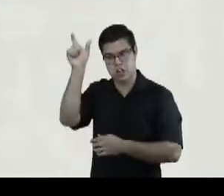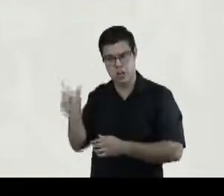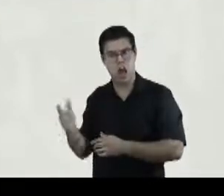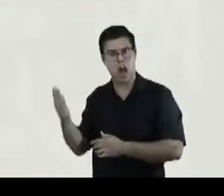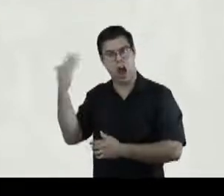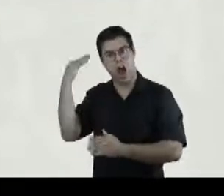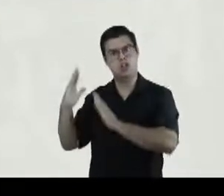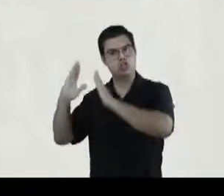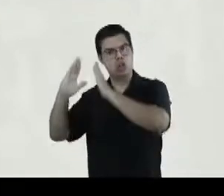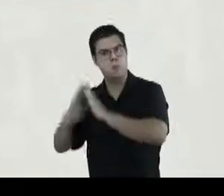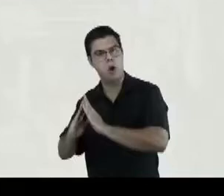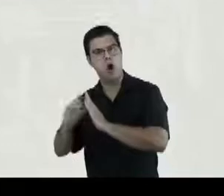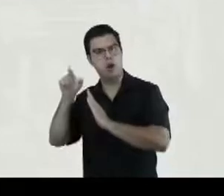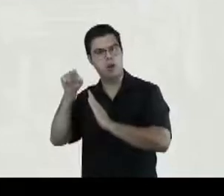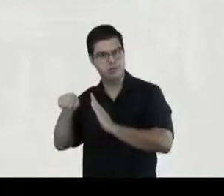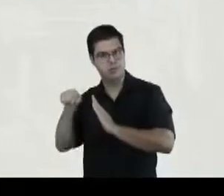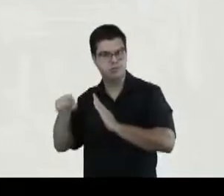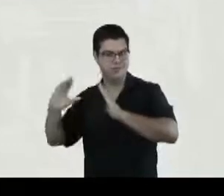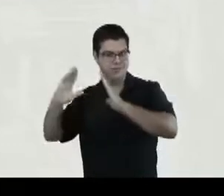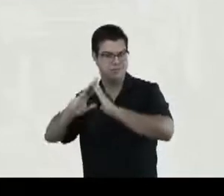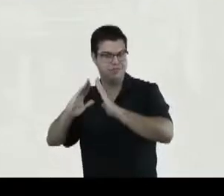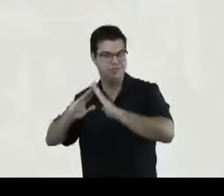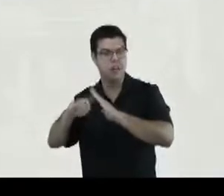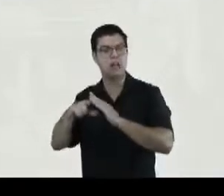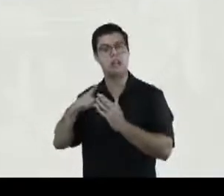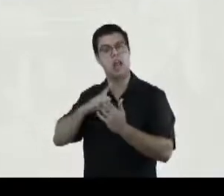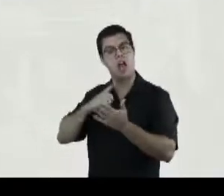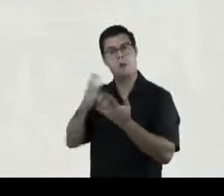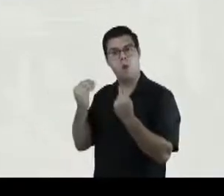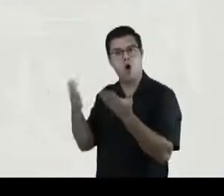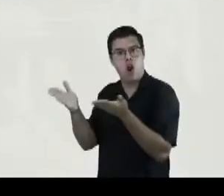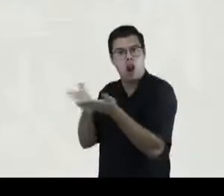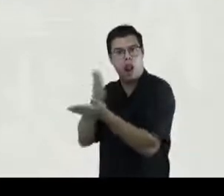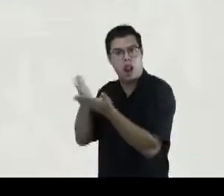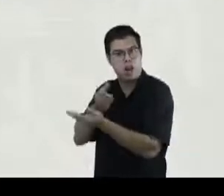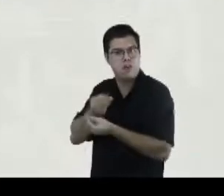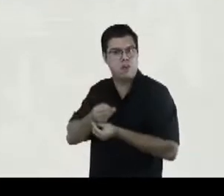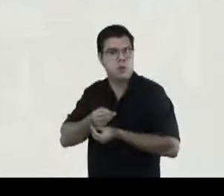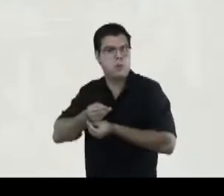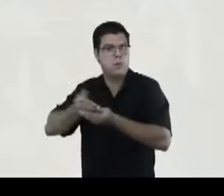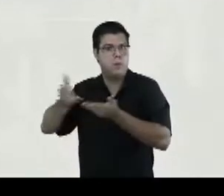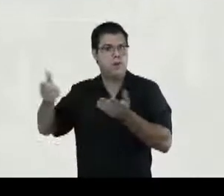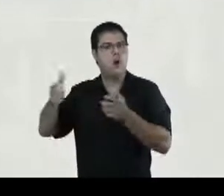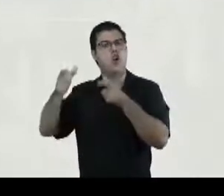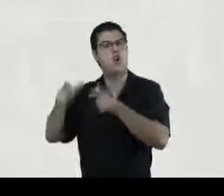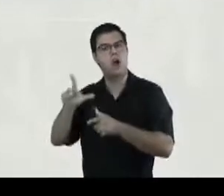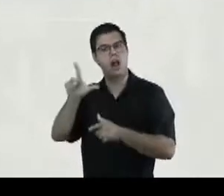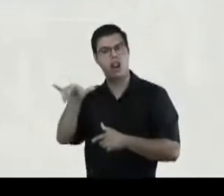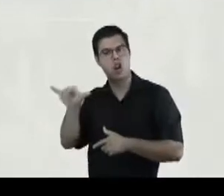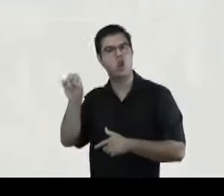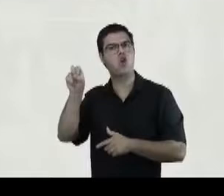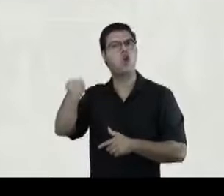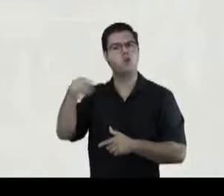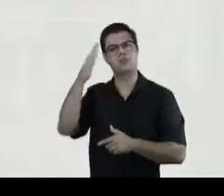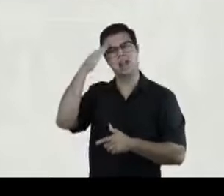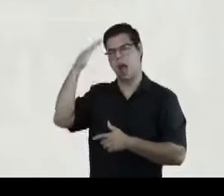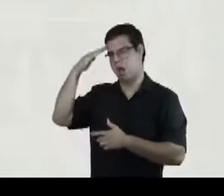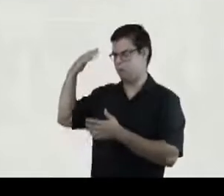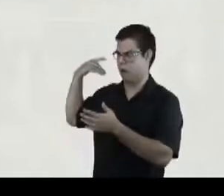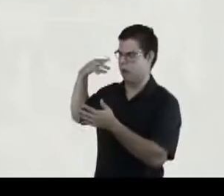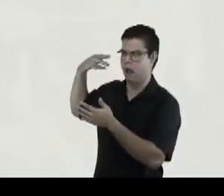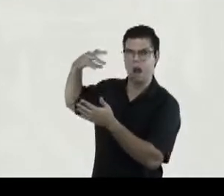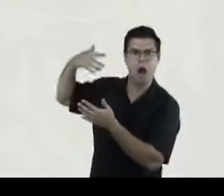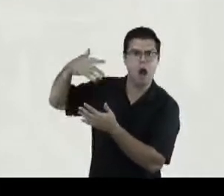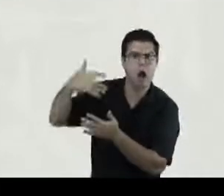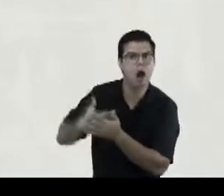livres sont publiés à Lyon. Donc il y a très longtemps qu'on sait que l'imprimerie à Lyon, 15e, 16e, c'est très